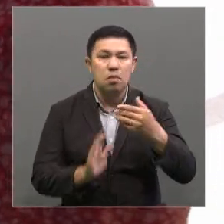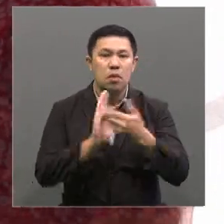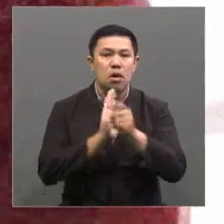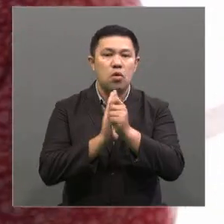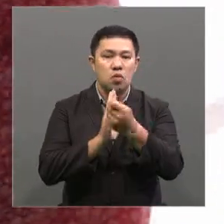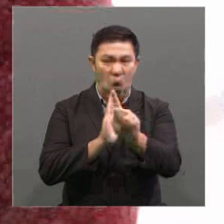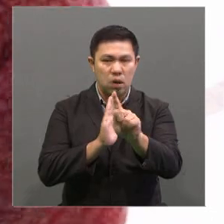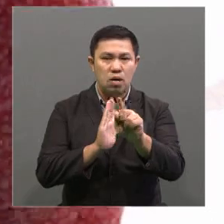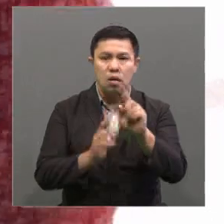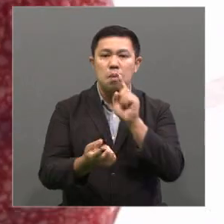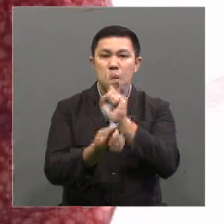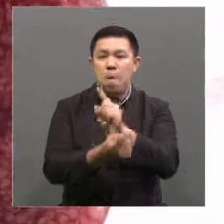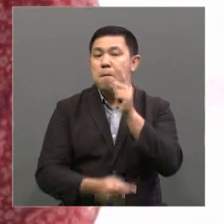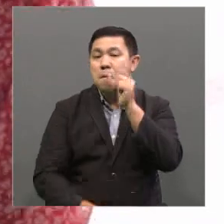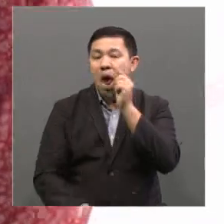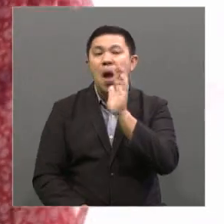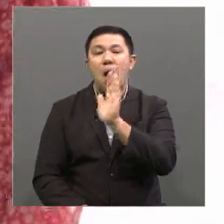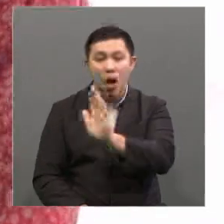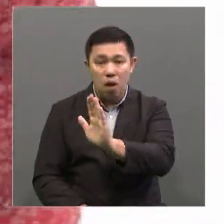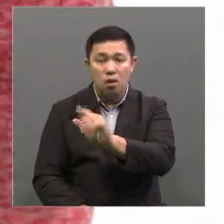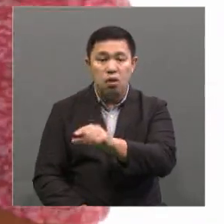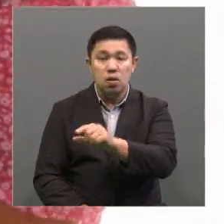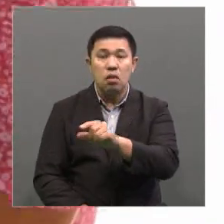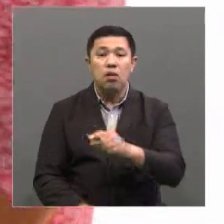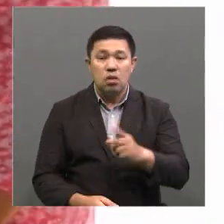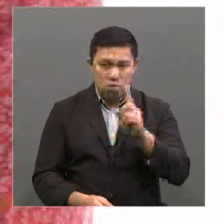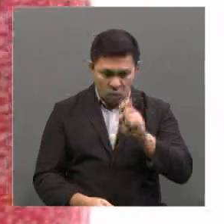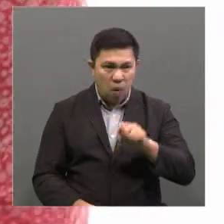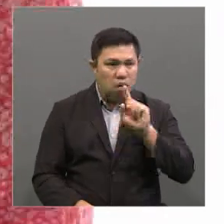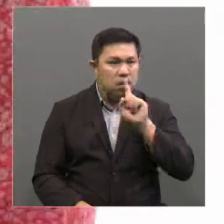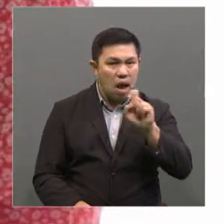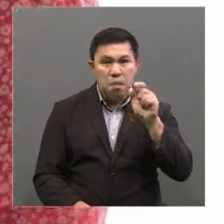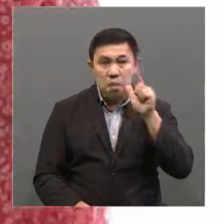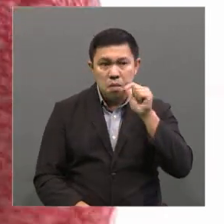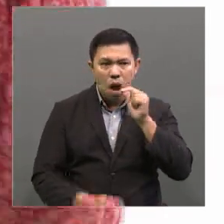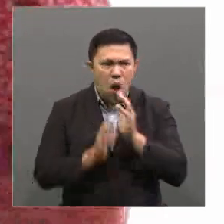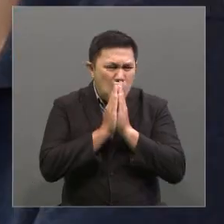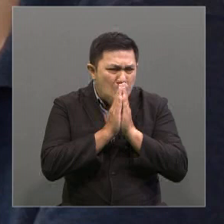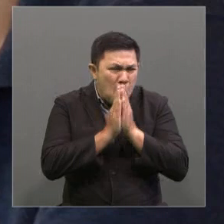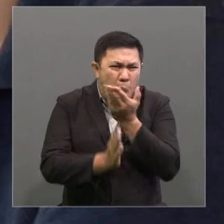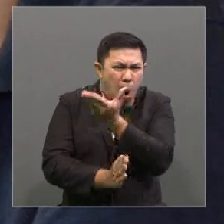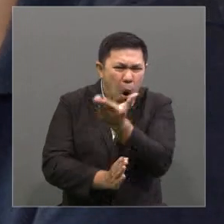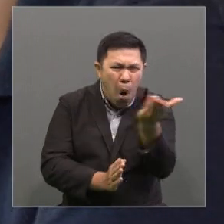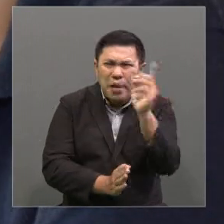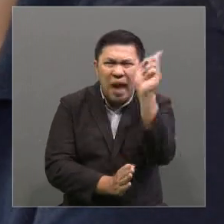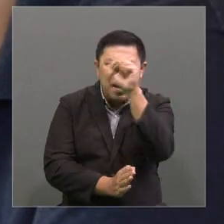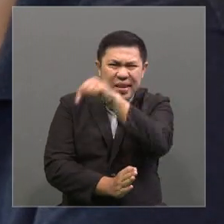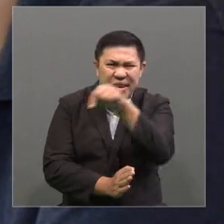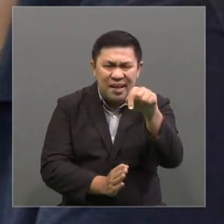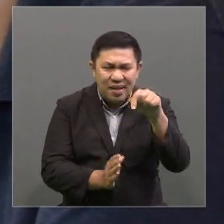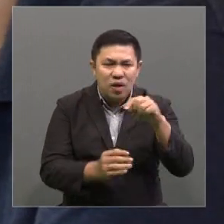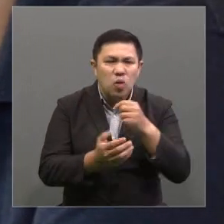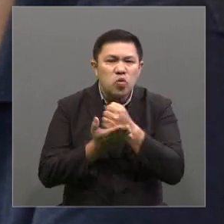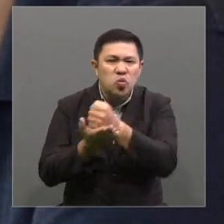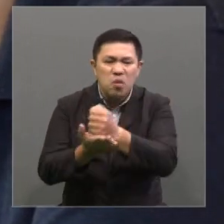อุดรธานีเพื่อไปหาคุณแม่เขาด้วยนะครับแล้วเขาบอกว่าเออต้องถามแม่เหมือนกันว่าได้บนไว้ที่ไหนบ้างหรรือเปล่านะจะได้ไปแก้